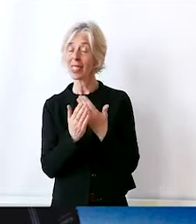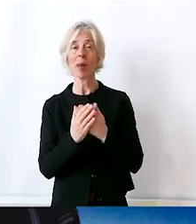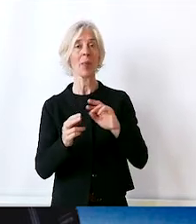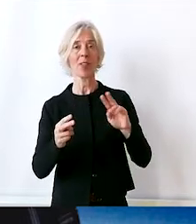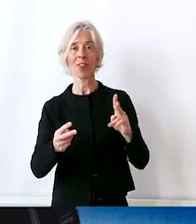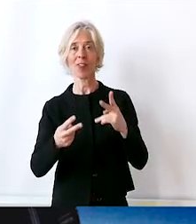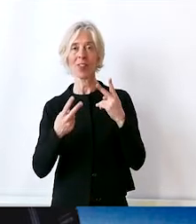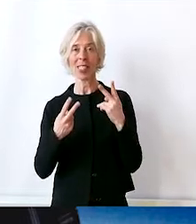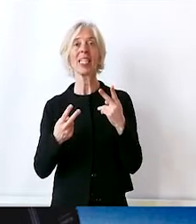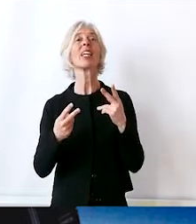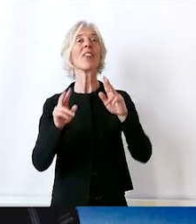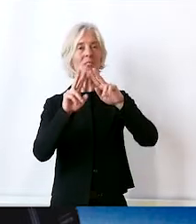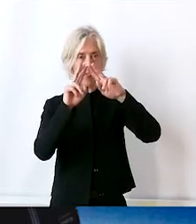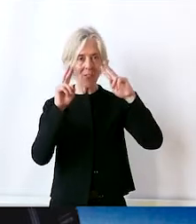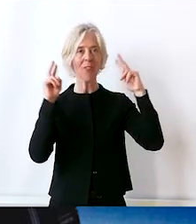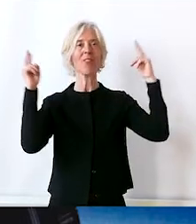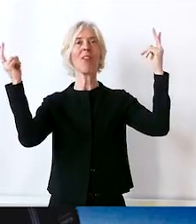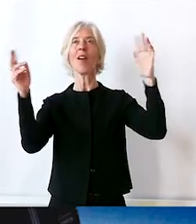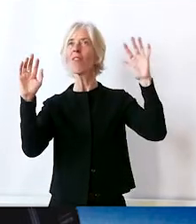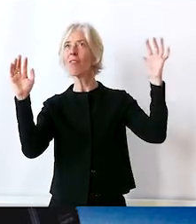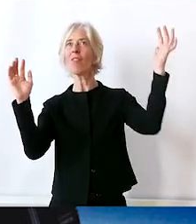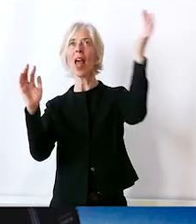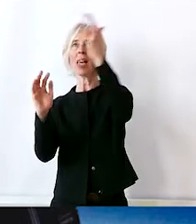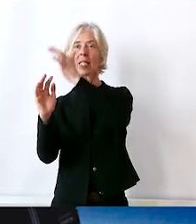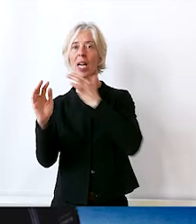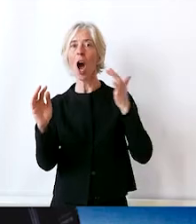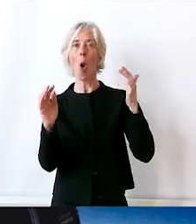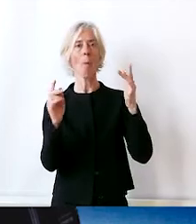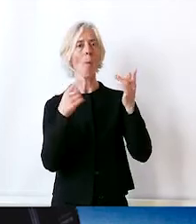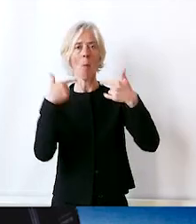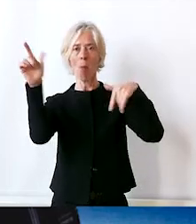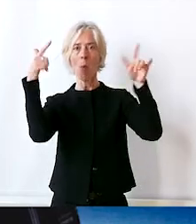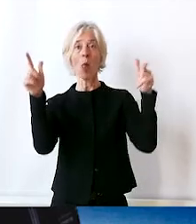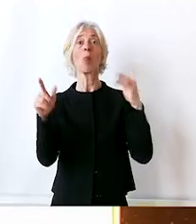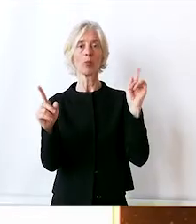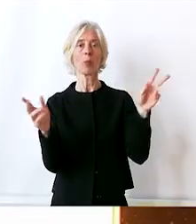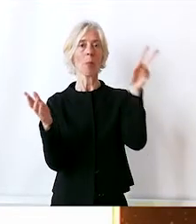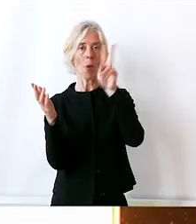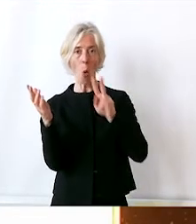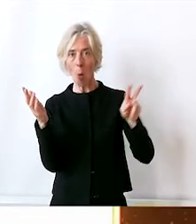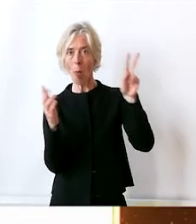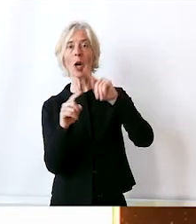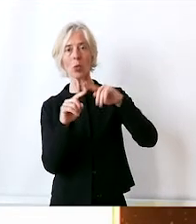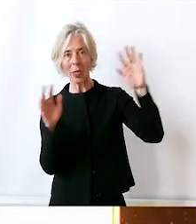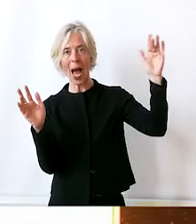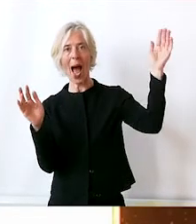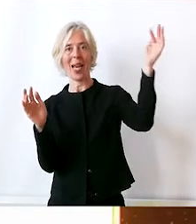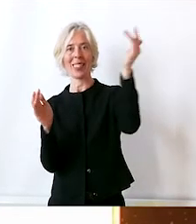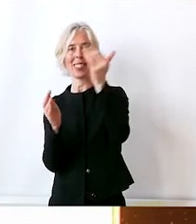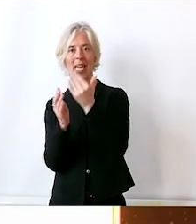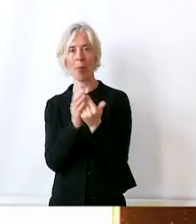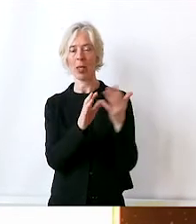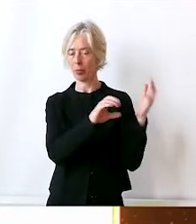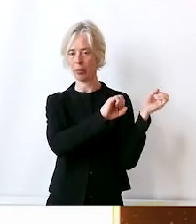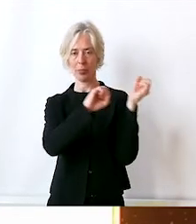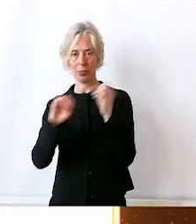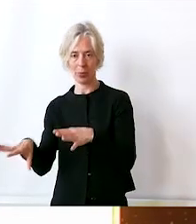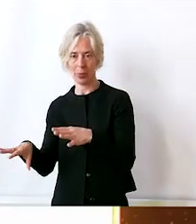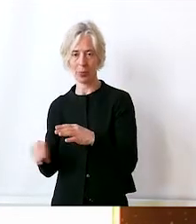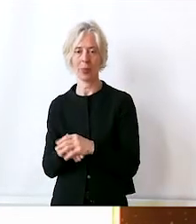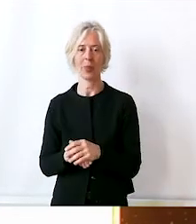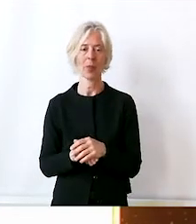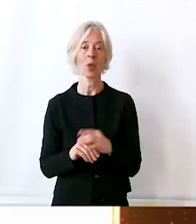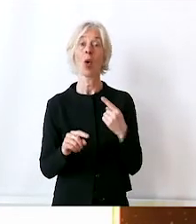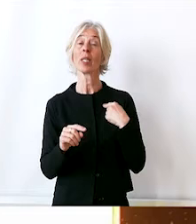dass Weltraumschrott sowohl beobachtet wird, als auch schlussendlich dann entfernt wird. Und der letzte Punkt ist